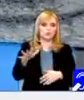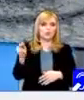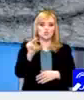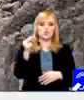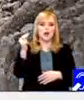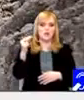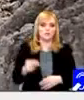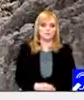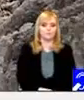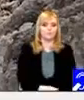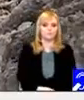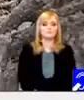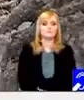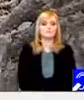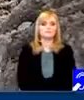Ciocana.